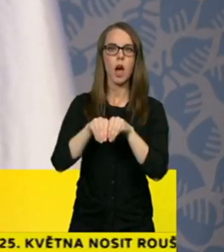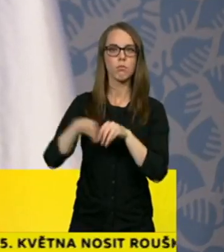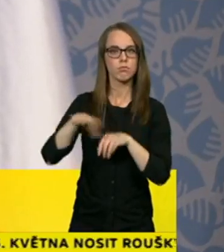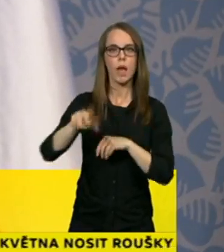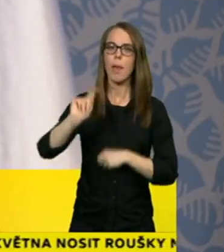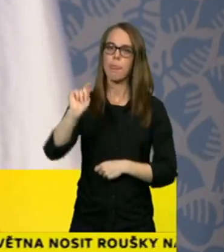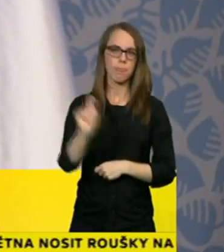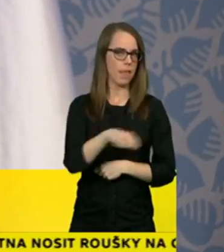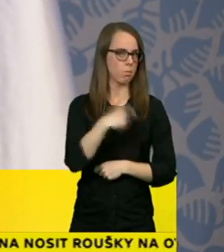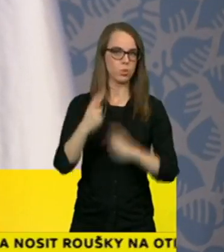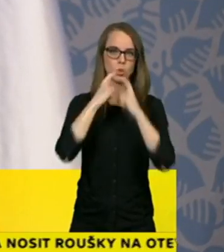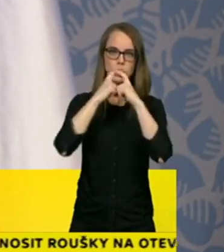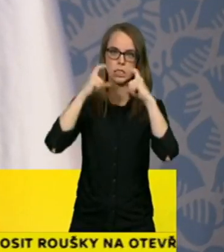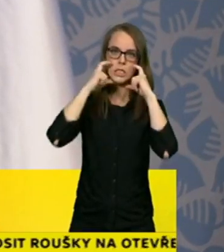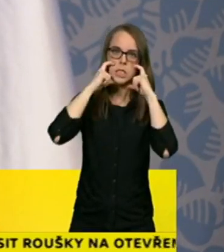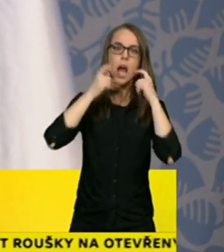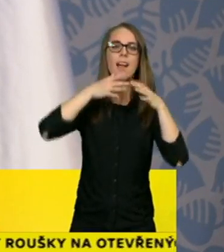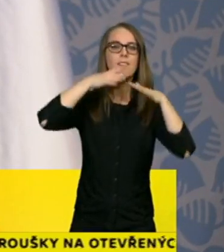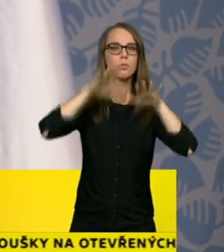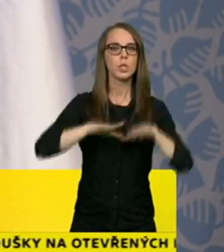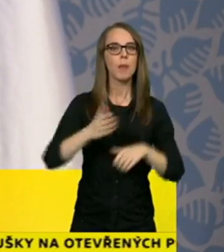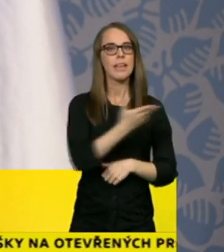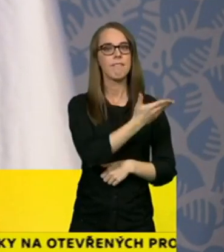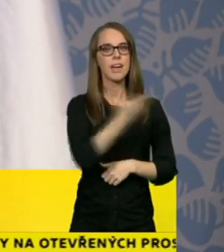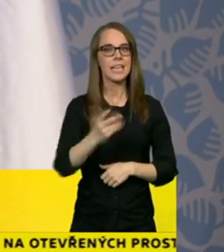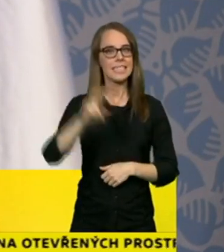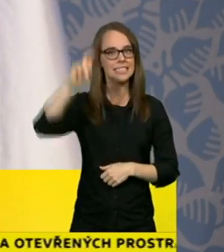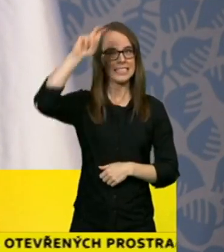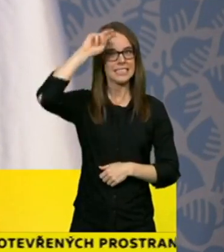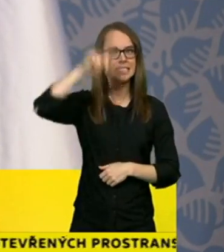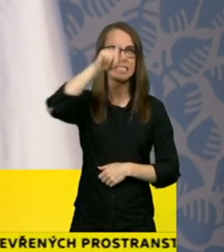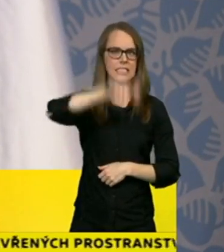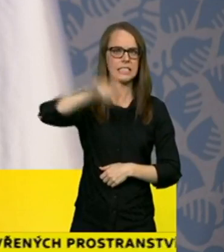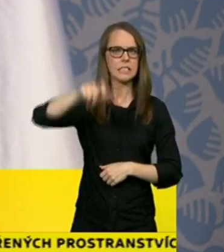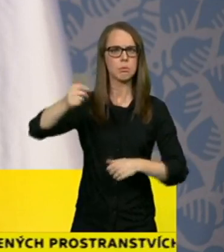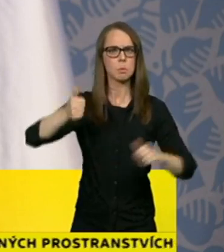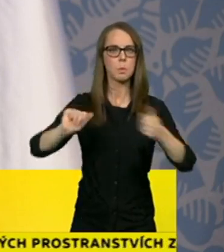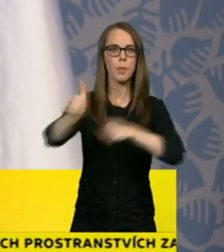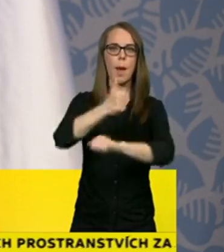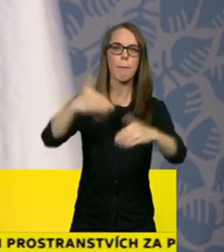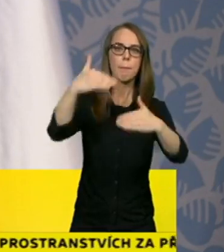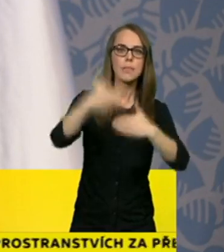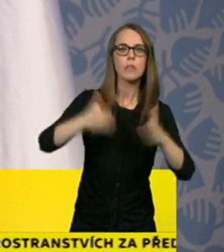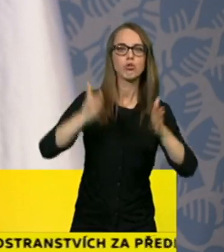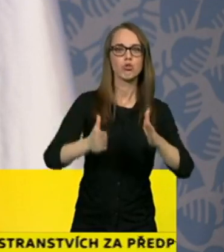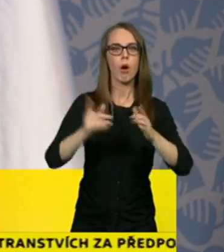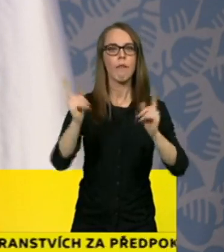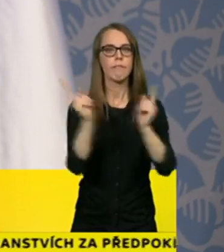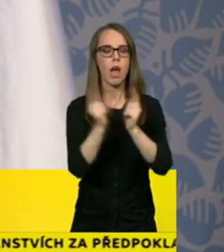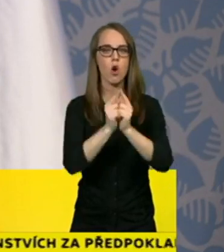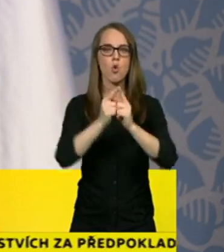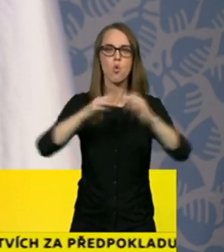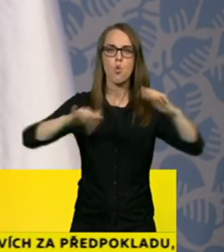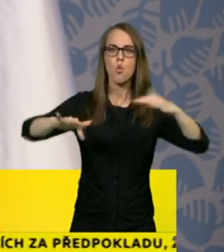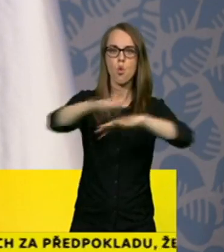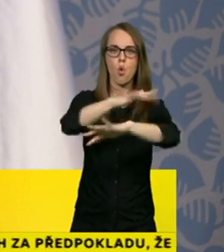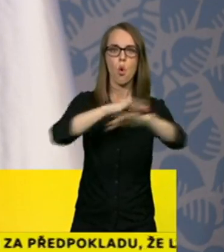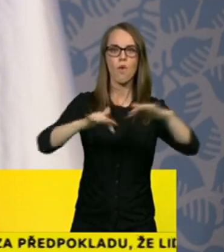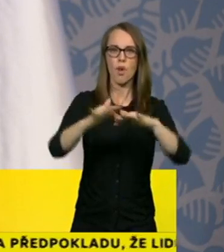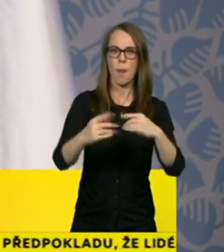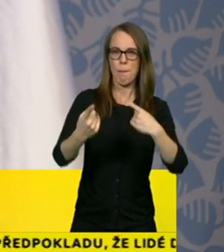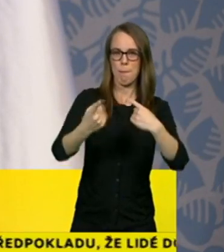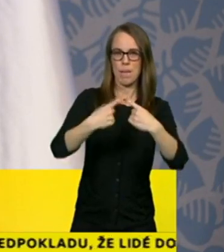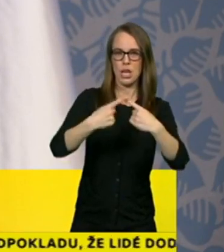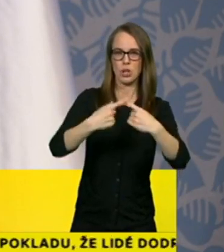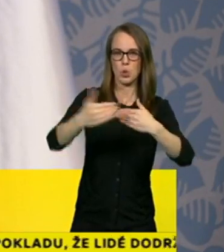míti nemusí, ale pokud budu v kontaktu s někým jiným na vzdálenost bližší